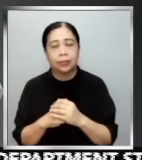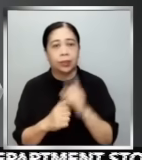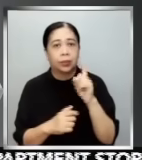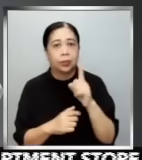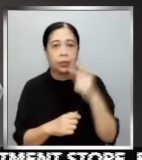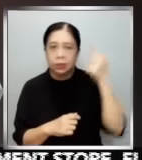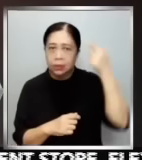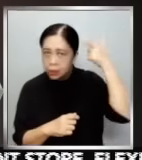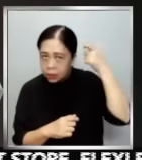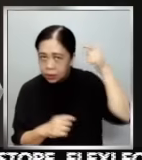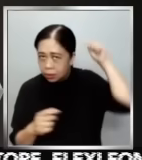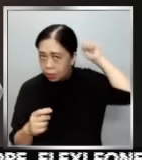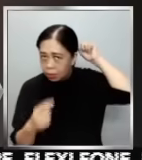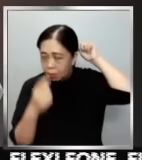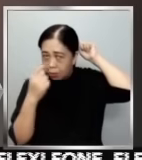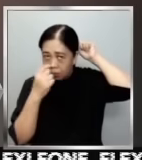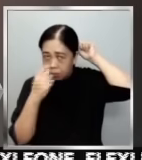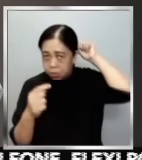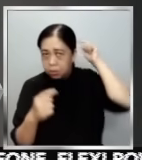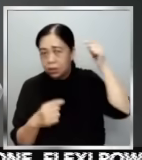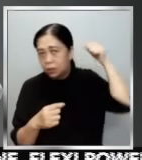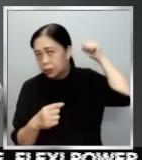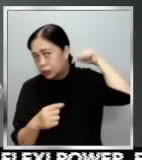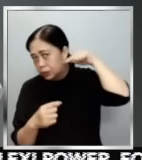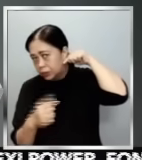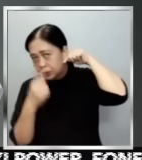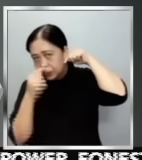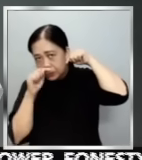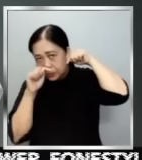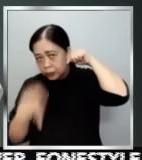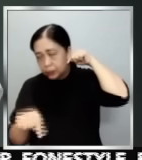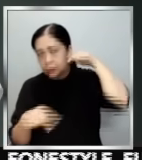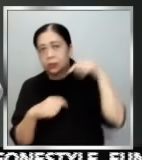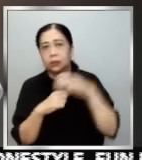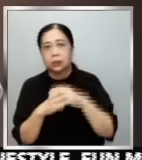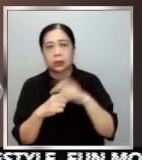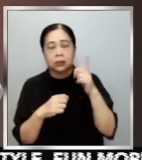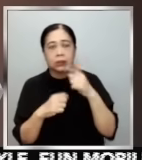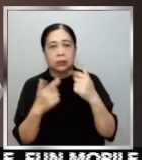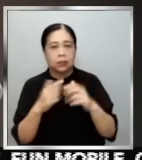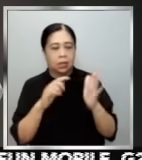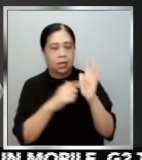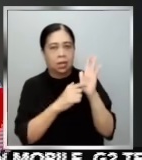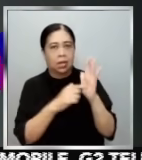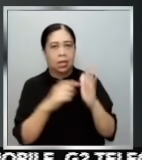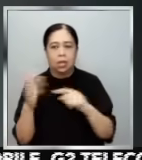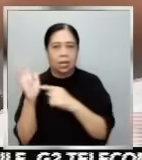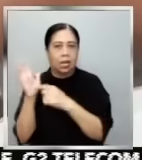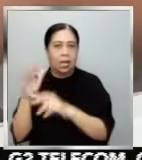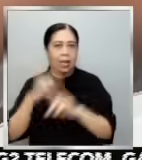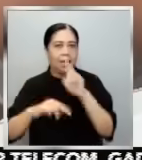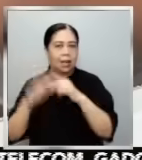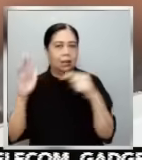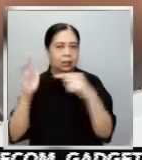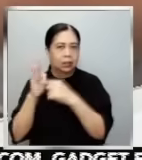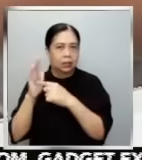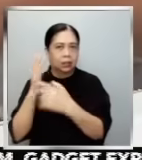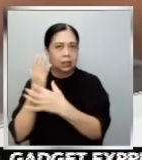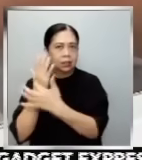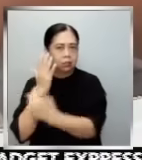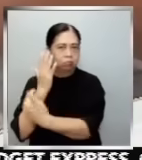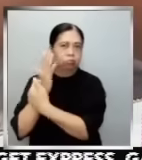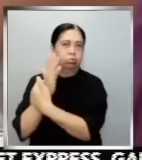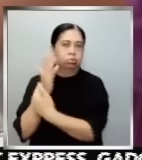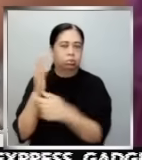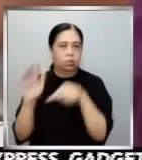pumasok sa likod ng kaliwang tenga at lumusot sa ilong isa naman sa kanang kamay Iyung kamay because of the location is what